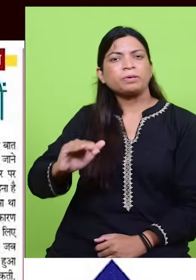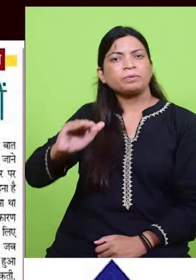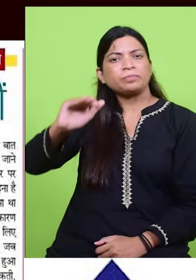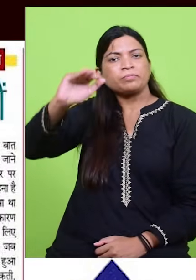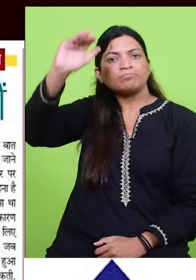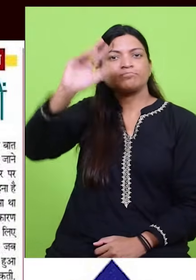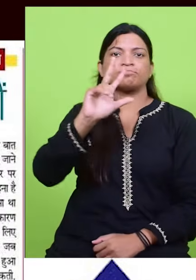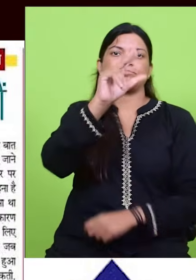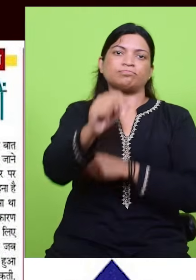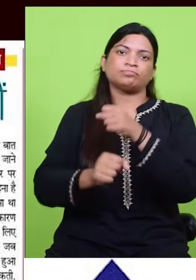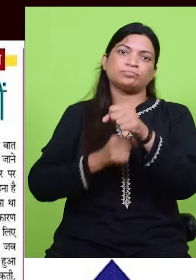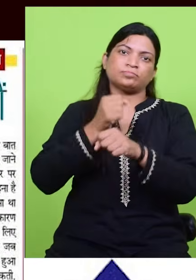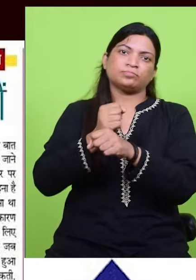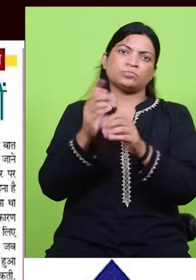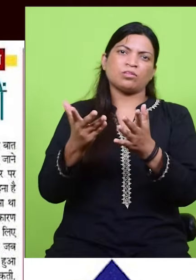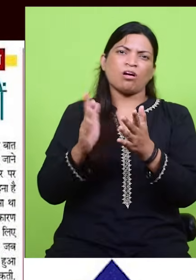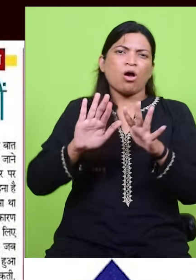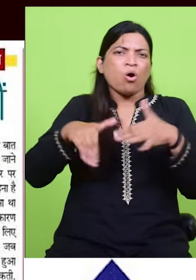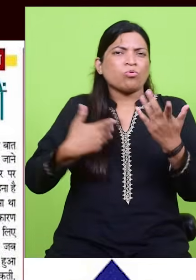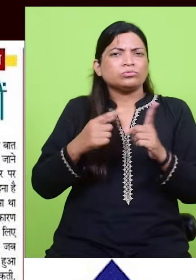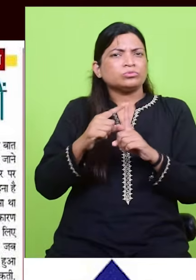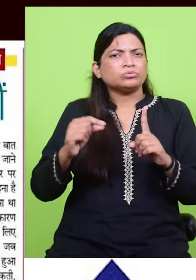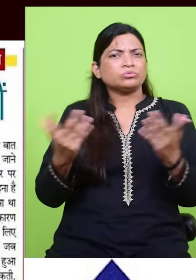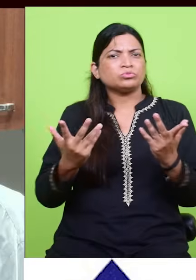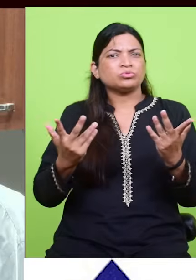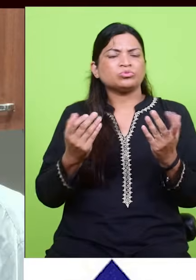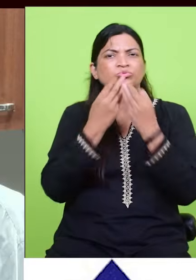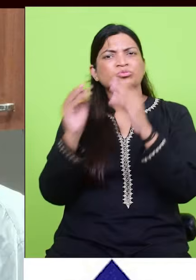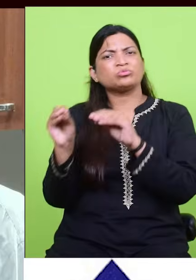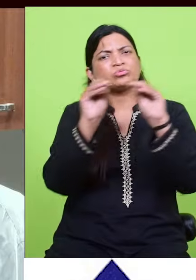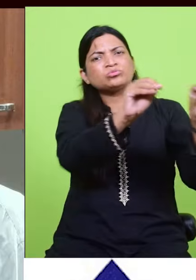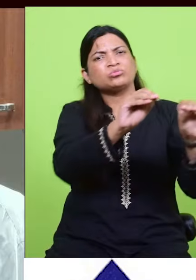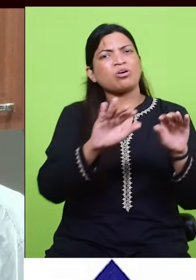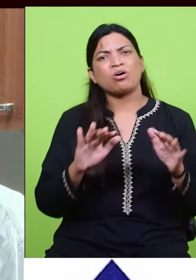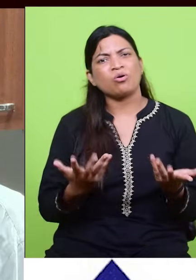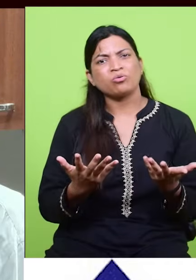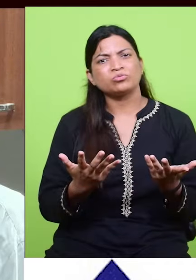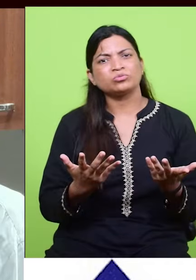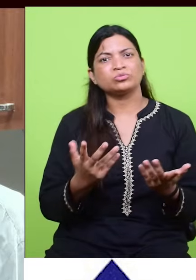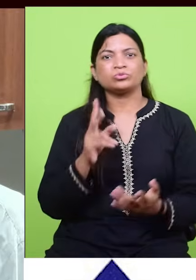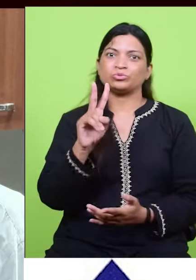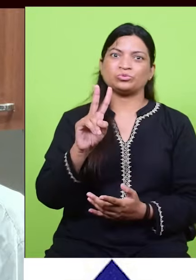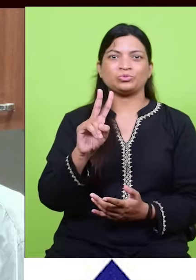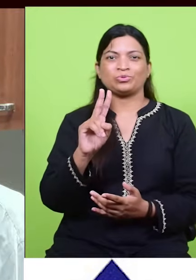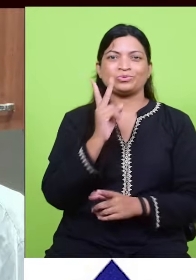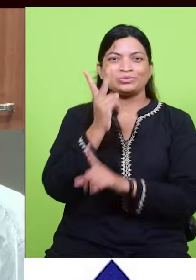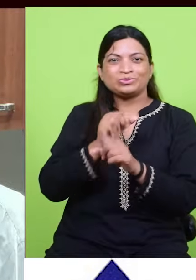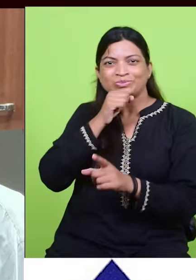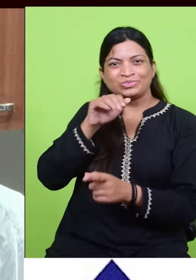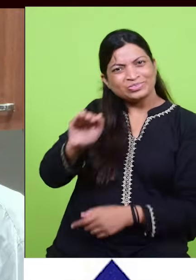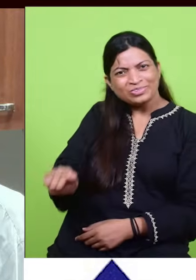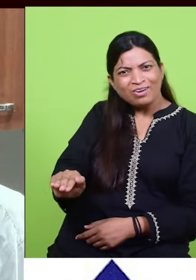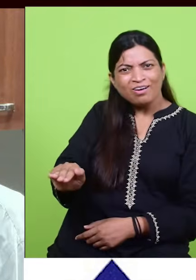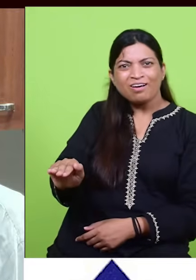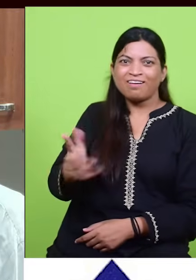गए। अब 8 साल की हो गई, क्या करें, इसको स्कूल में कैसे डालेंगे। हम तो मतलब जैसे नॉर्मल छोटे बच्चों को, 2 साल के बच्चों को खाना